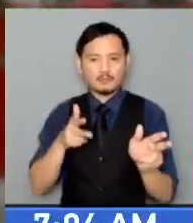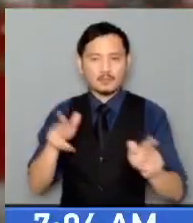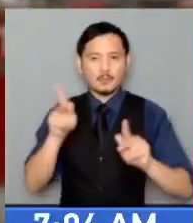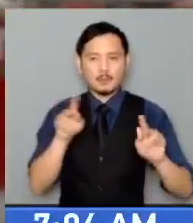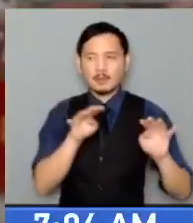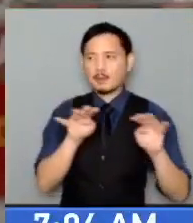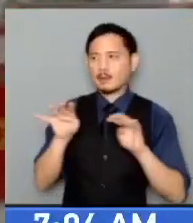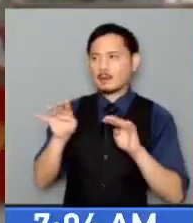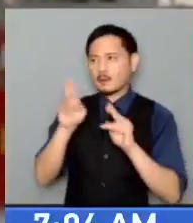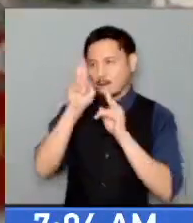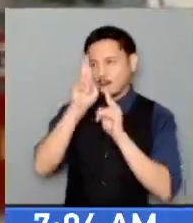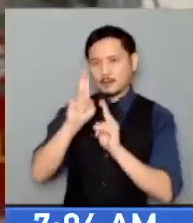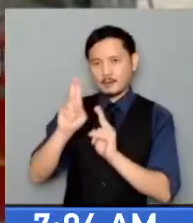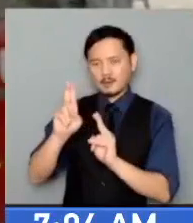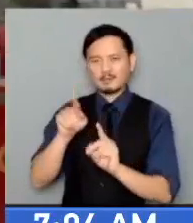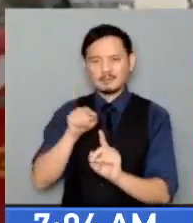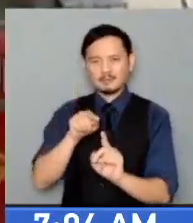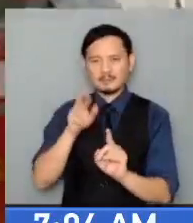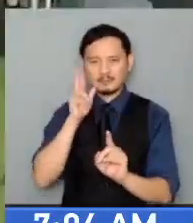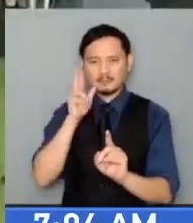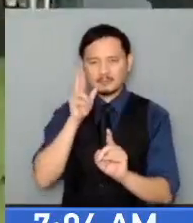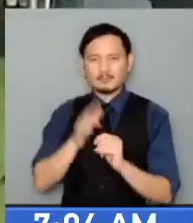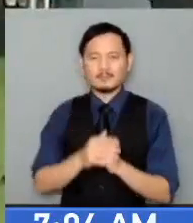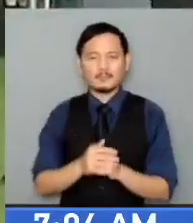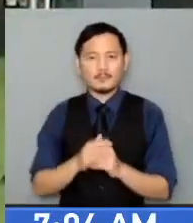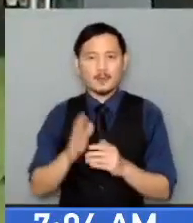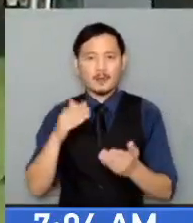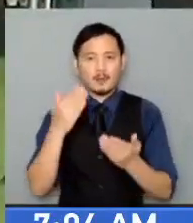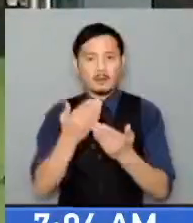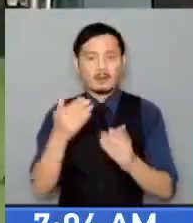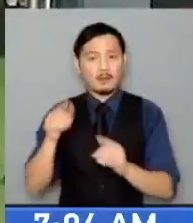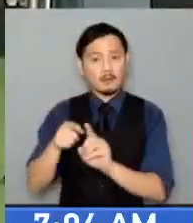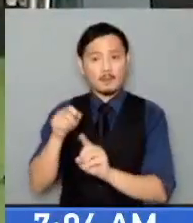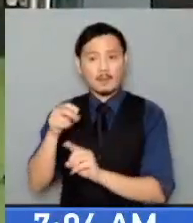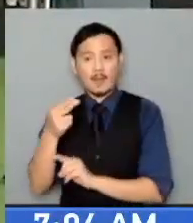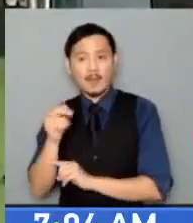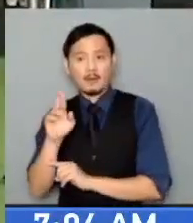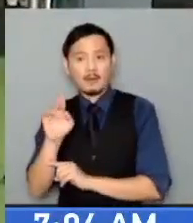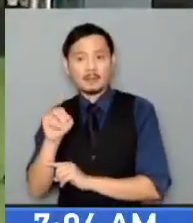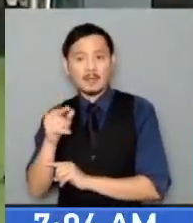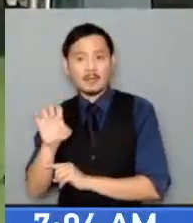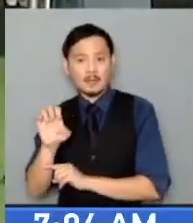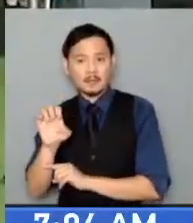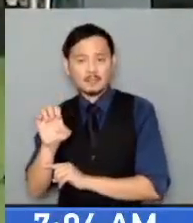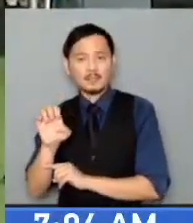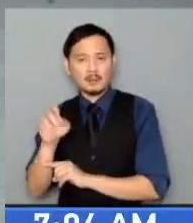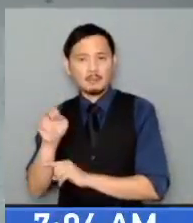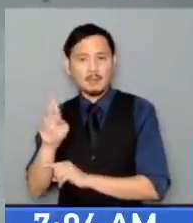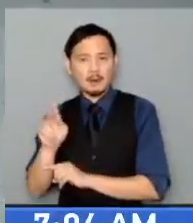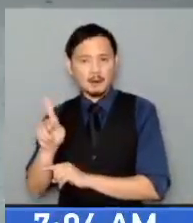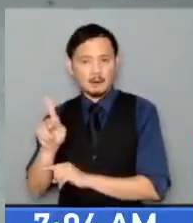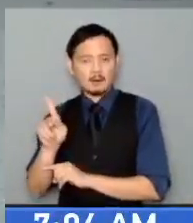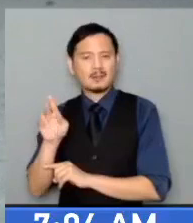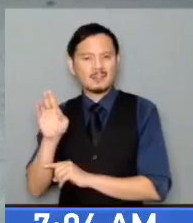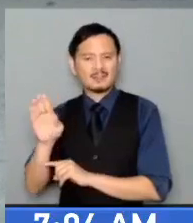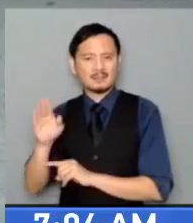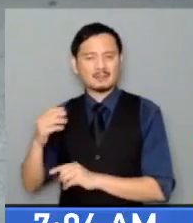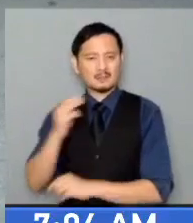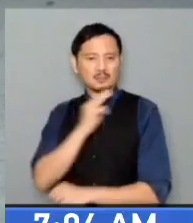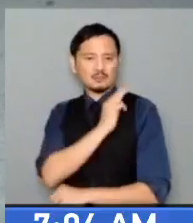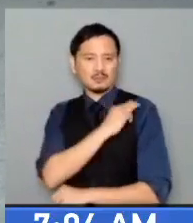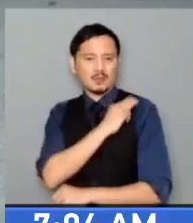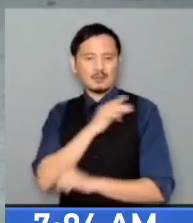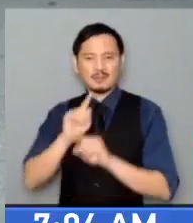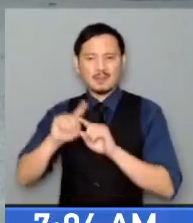sa Heritage Park, sasalubungin dito ni AFP Chief of Staff General Bartolome Bacaro ang pamilya Ramos. Dadalhin ang kabaong